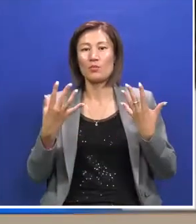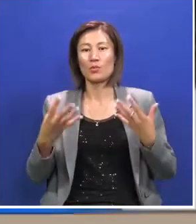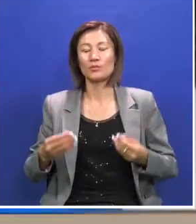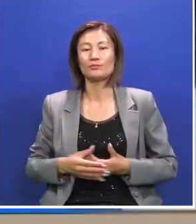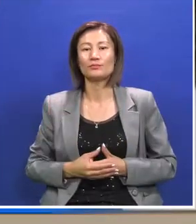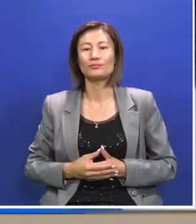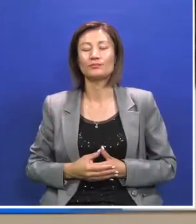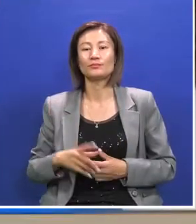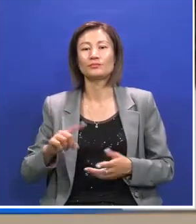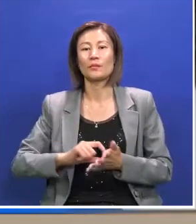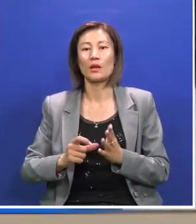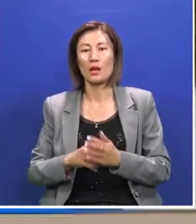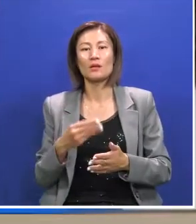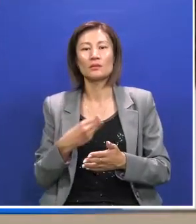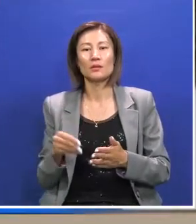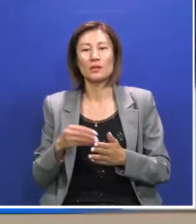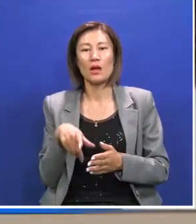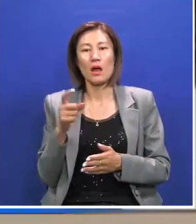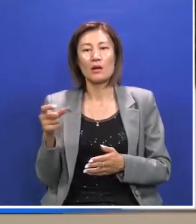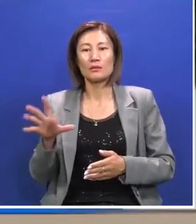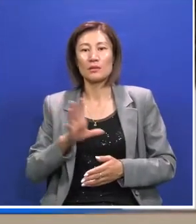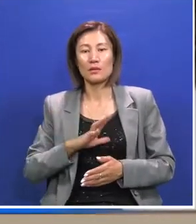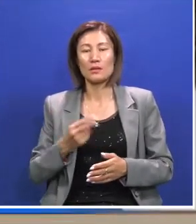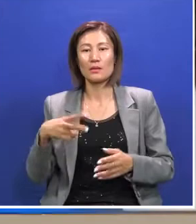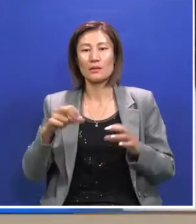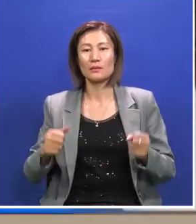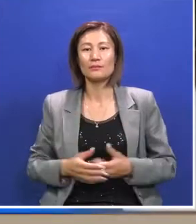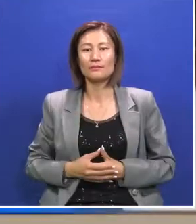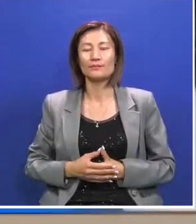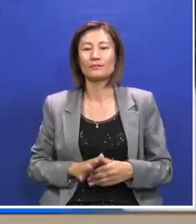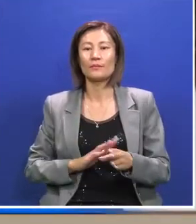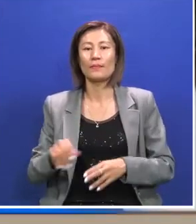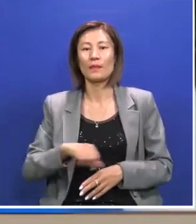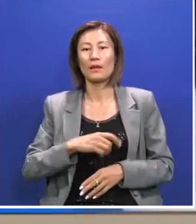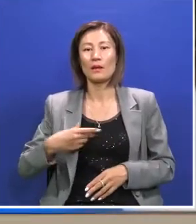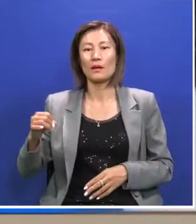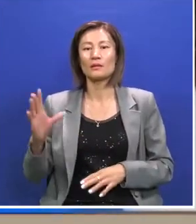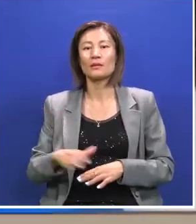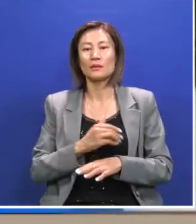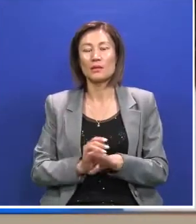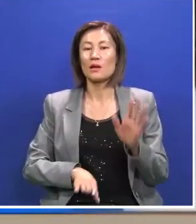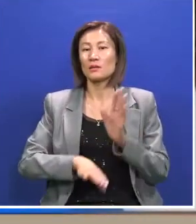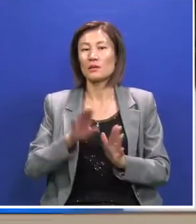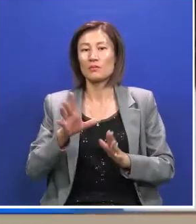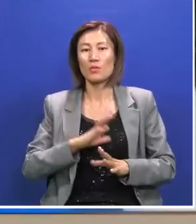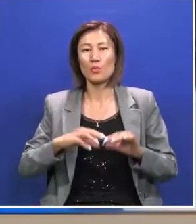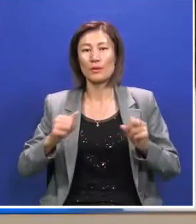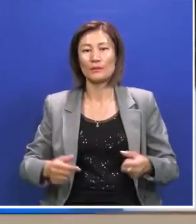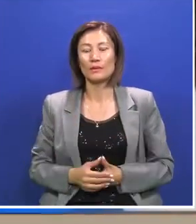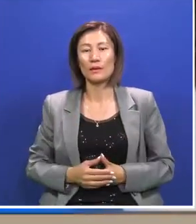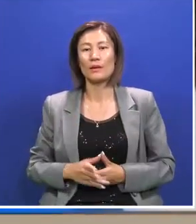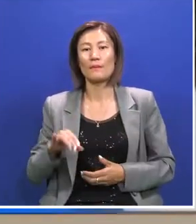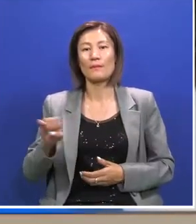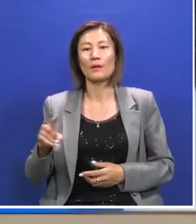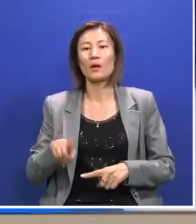таңда осы бөлінген жан басына қаржыландыру жүйесінің нәтижесінде біздерде қандай жақсы жетістіктерге ие болып отырмыз. Бірінші